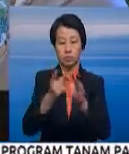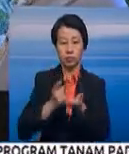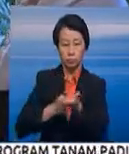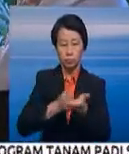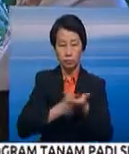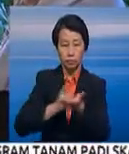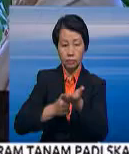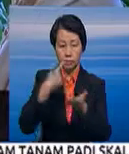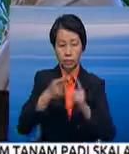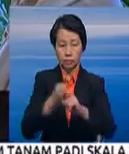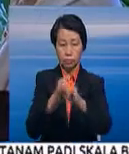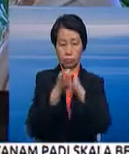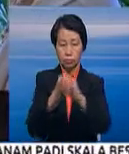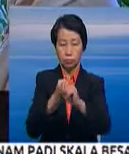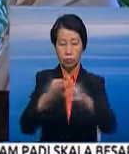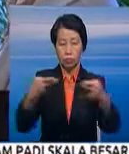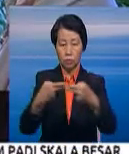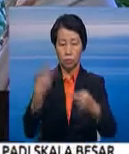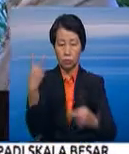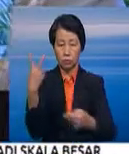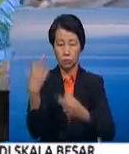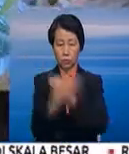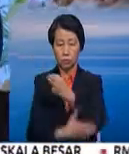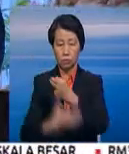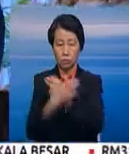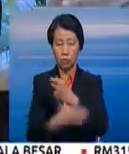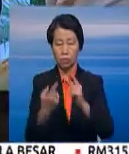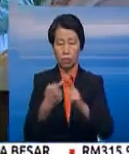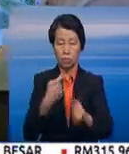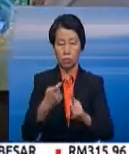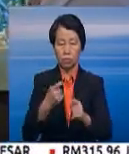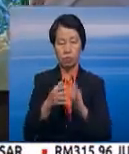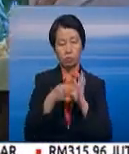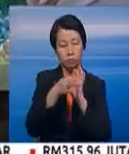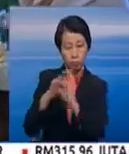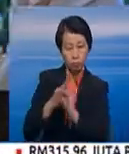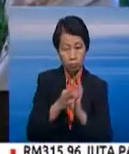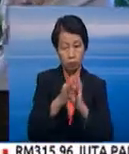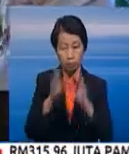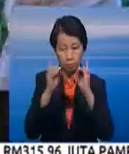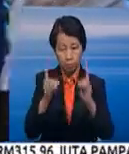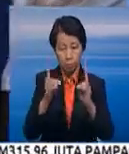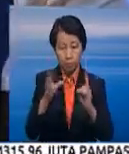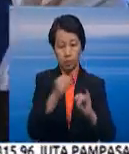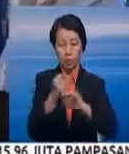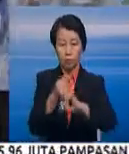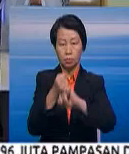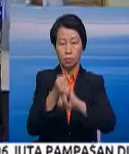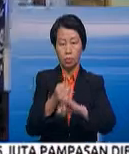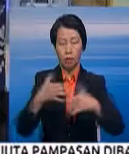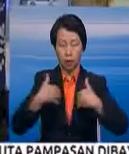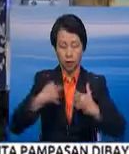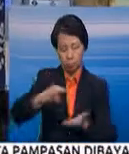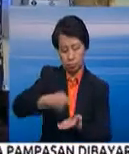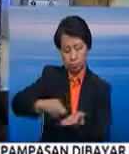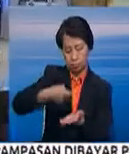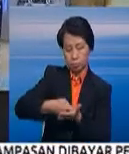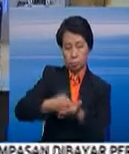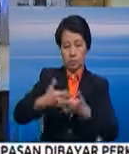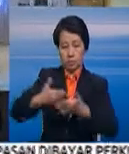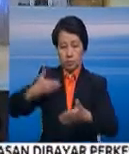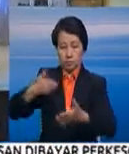membincangkan usaha memperkukuhkan hubungan kedua-dua negara daripada aspek kerjasama pendidikan dan perjanjian yang pernah dimeterai sebelum